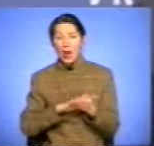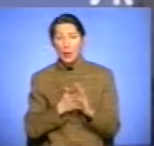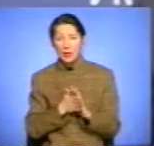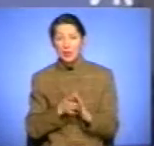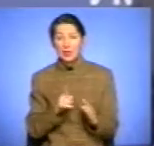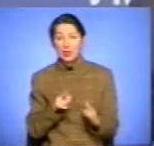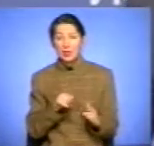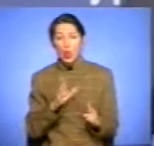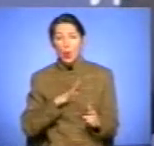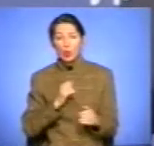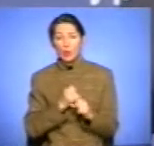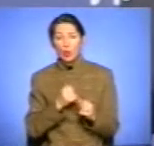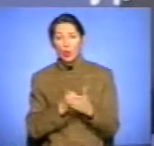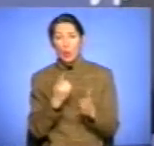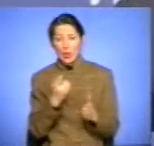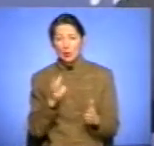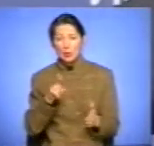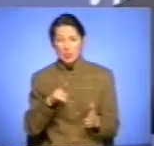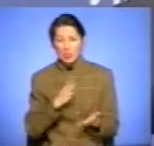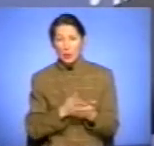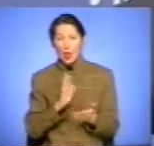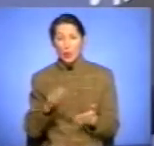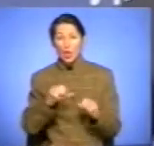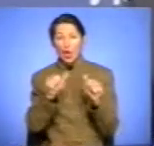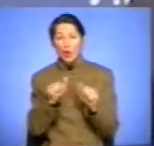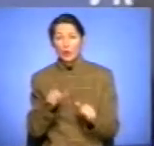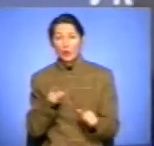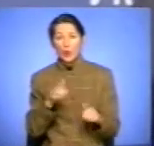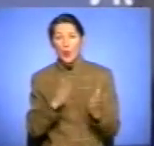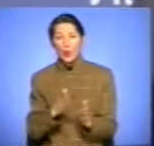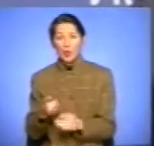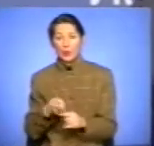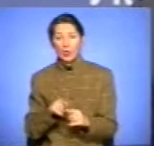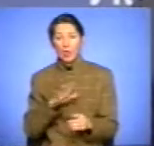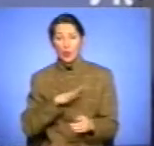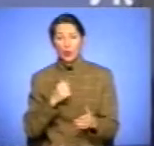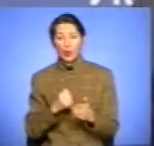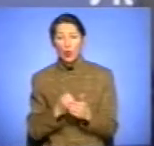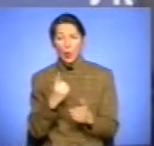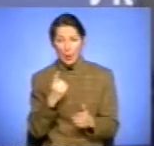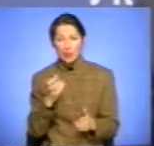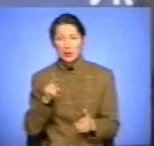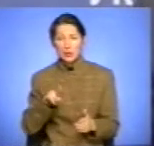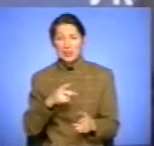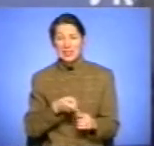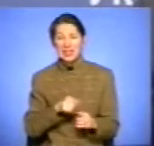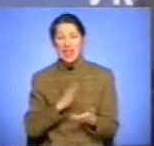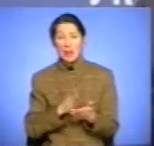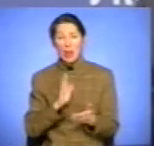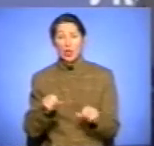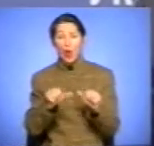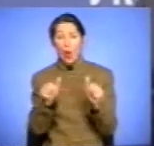було зроблено до 1 січня Вона має бути оформлена в тому порядку який існував до 1 січня Тобто це має бути